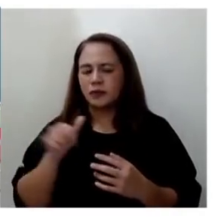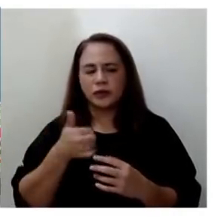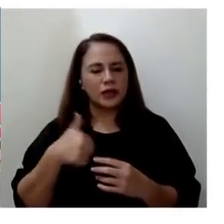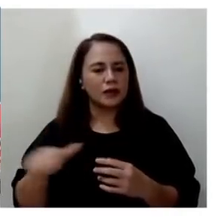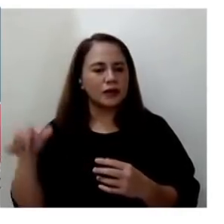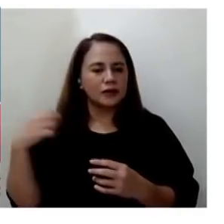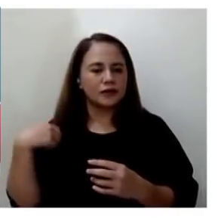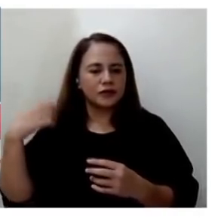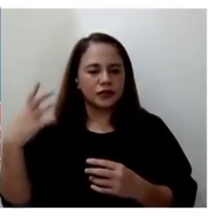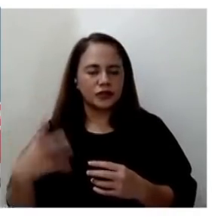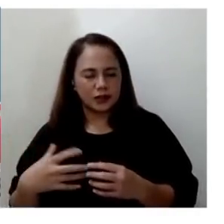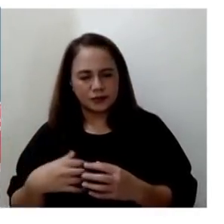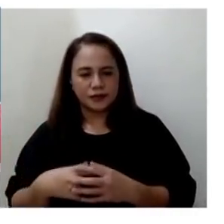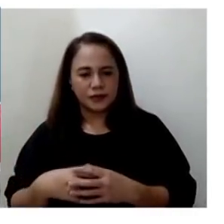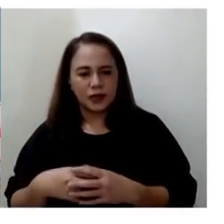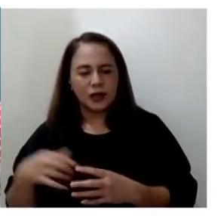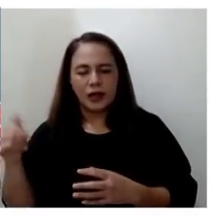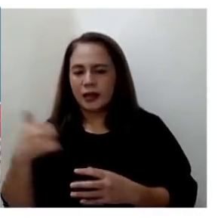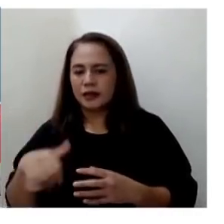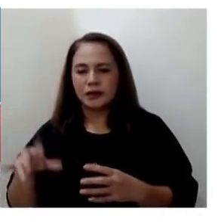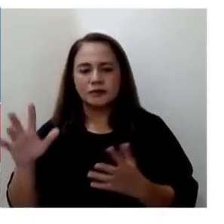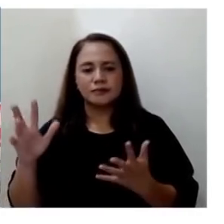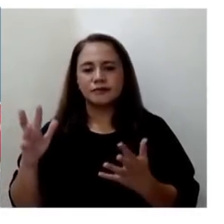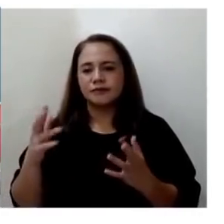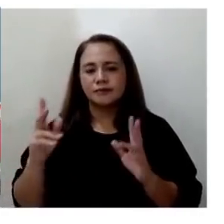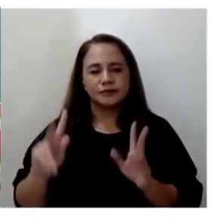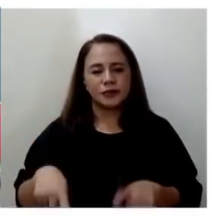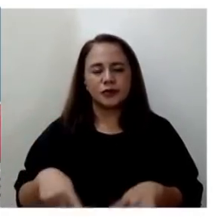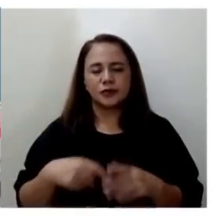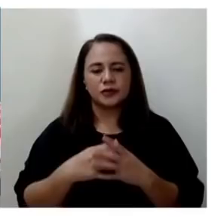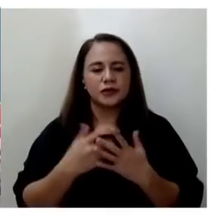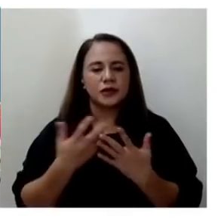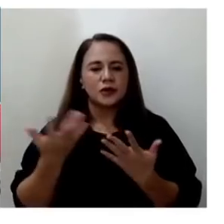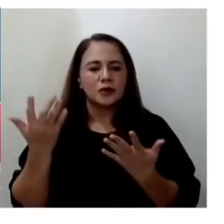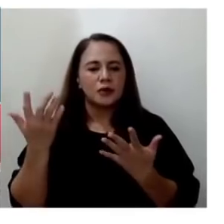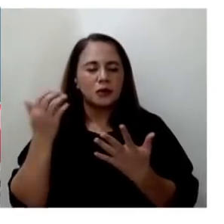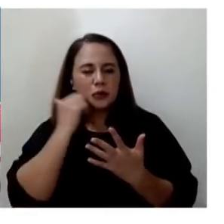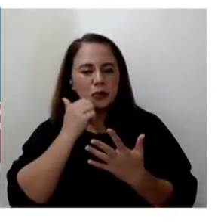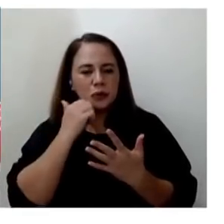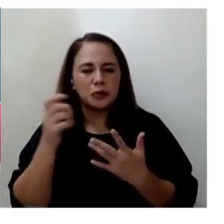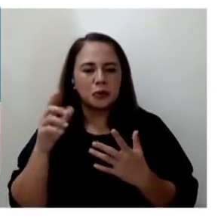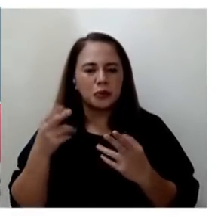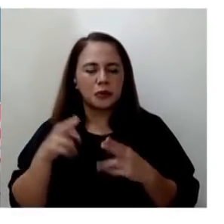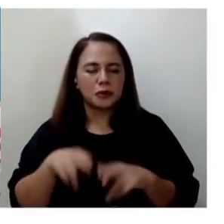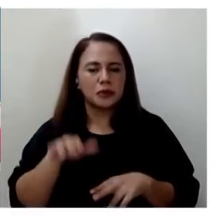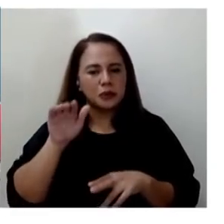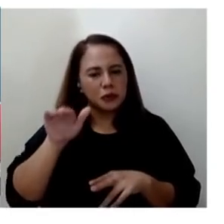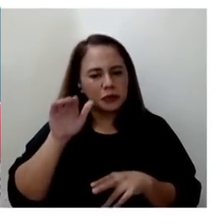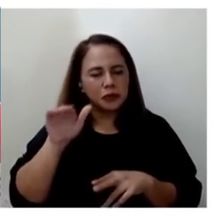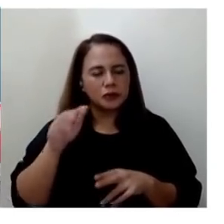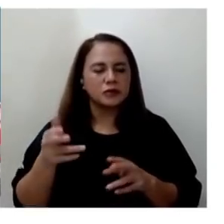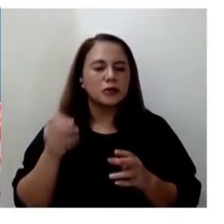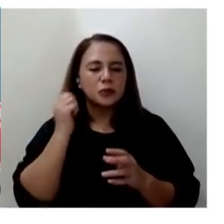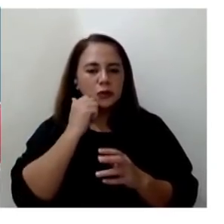official and any ordinary person who comes to me on a daily basis or calls me up on a daily basis to